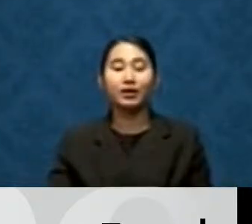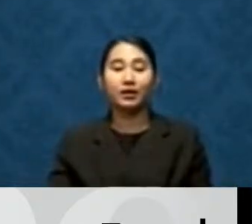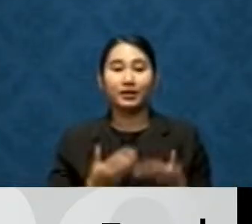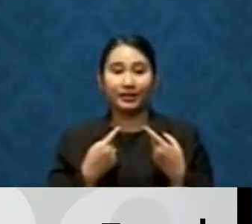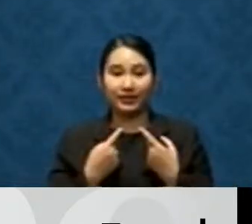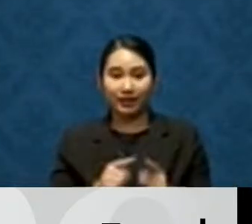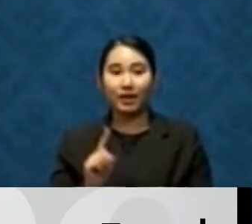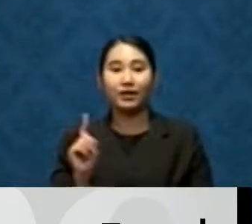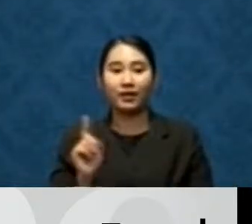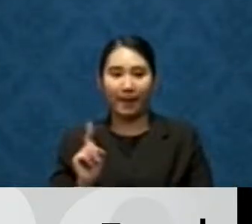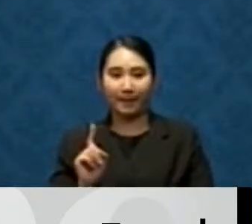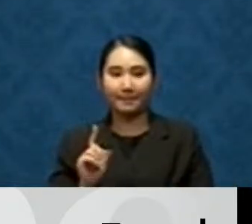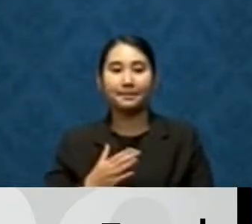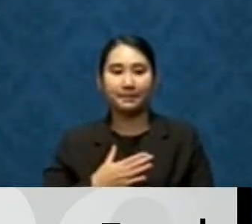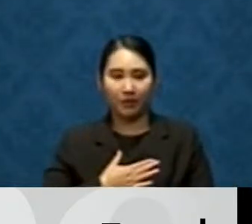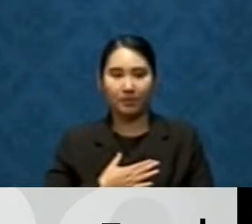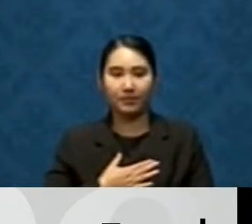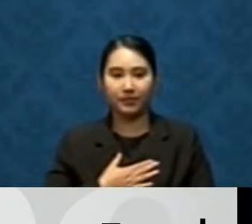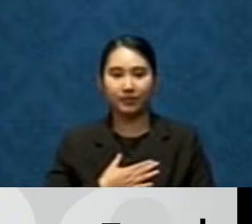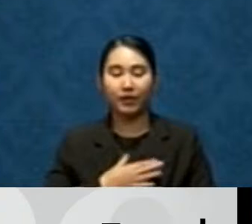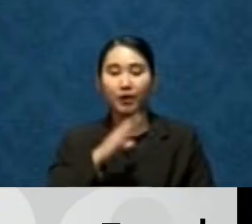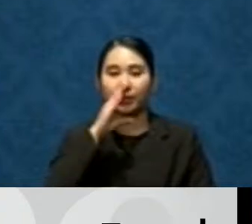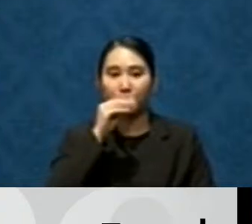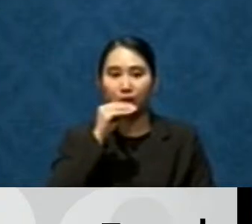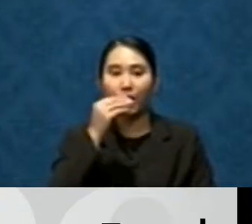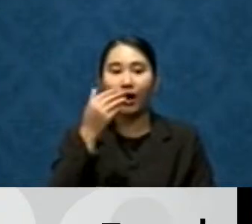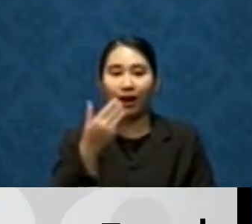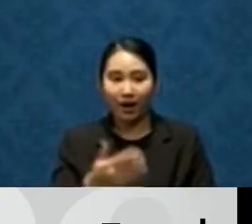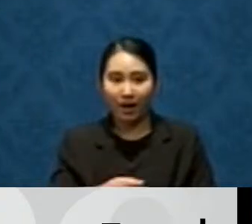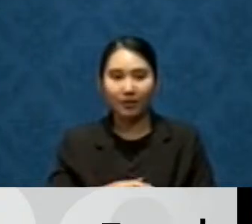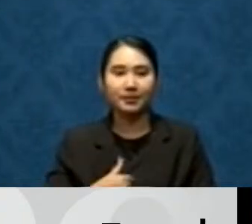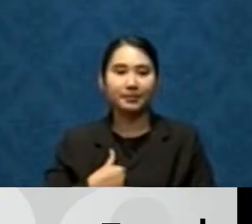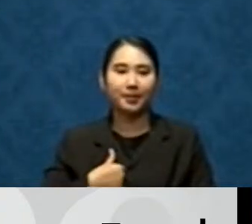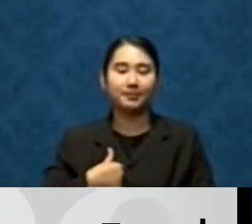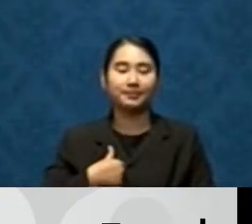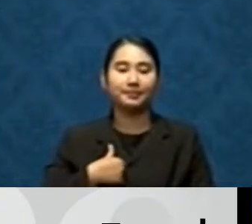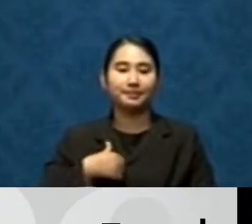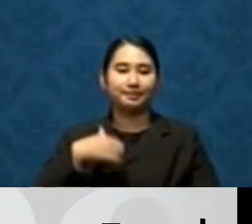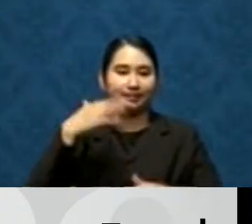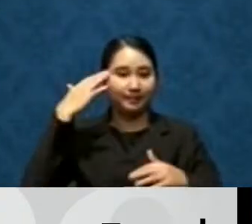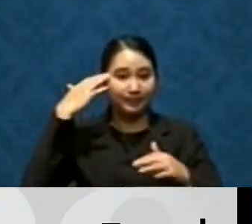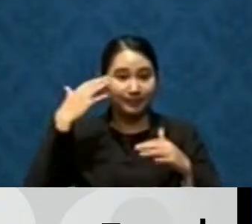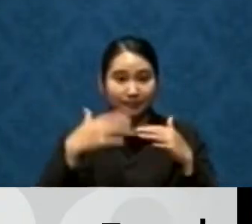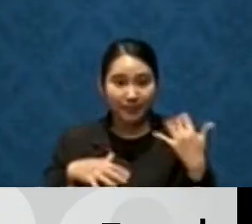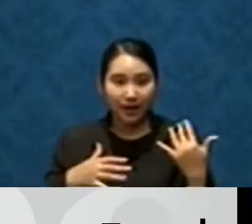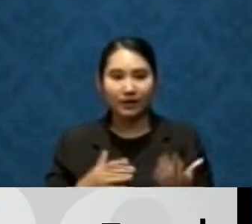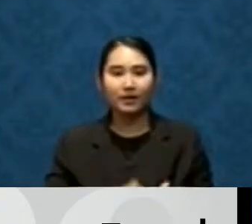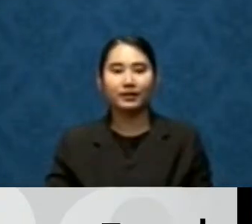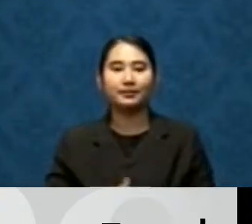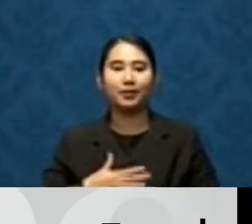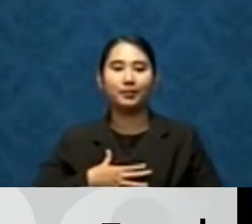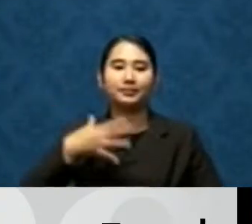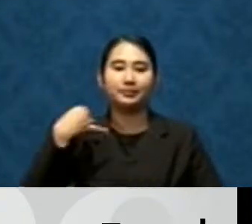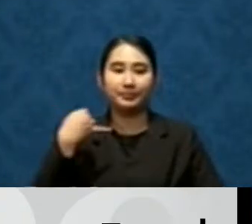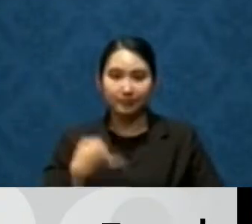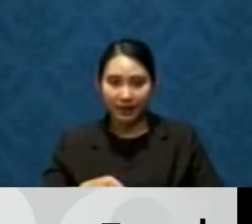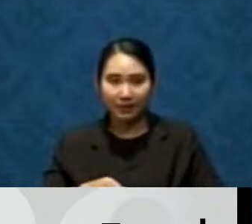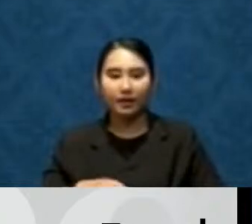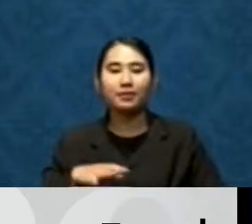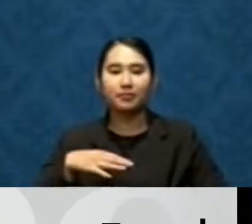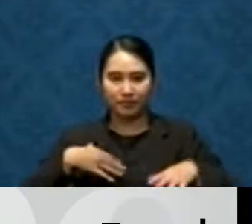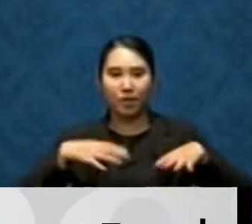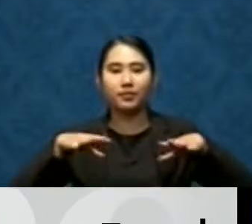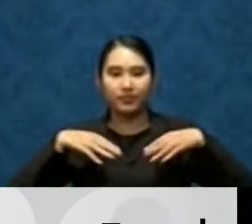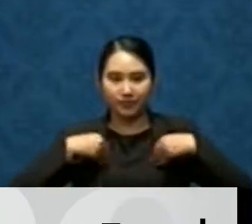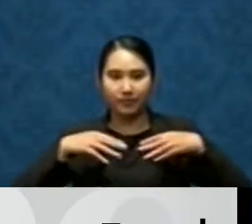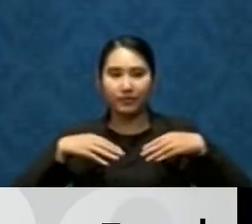ครับในเมื่อตัวผมได้พูดออกไปแล้วพลาดพลั้งไปแล้วหรือผิดไปแล้วผมยอมรับกับท่าน